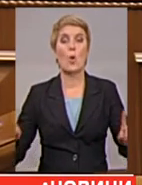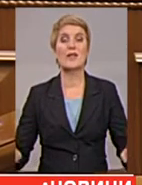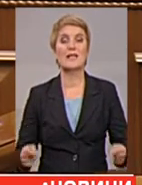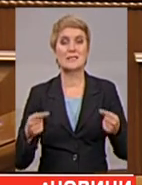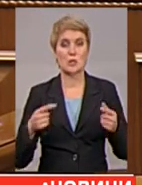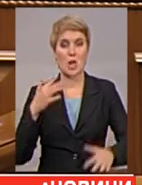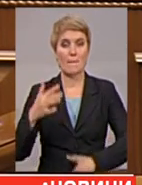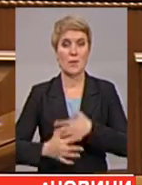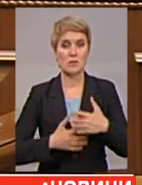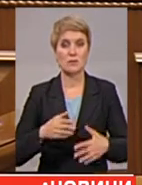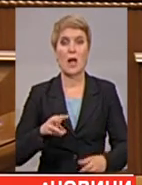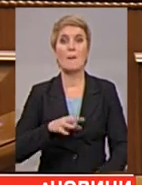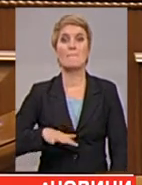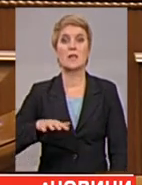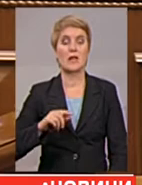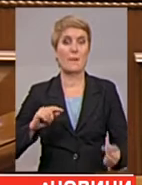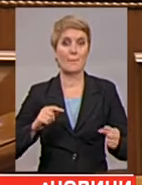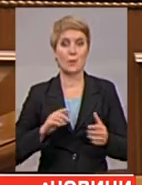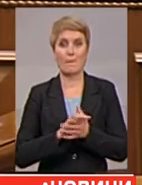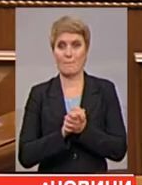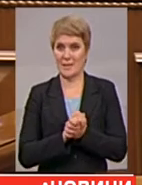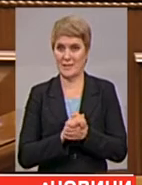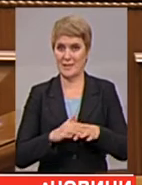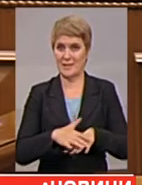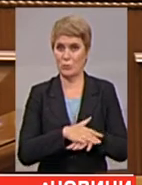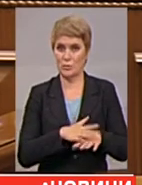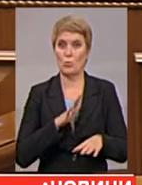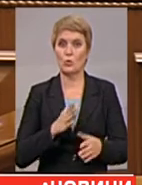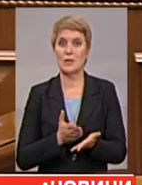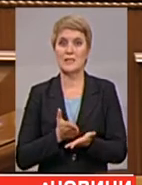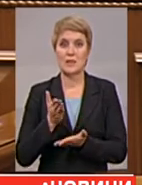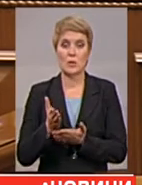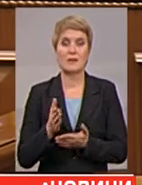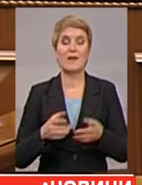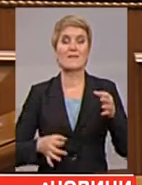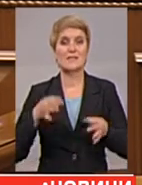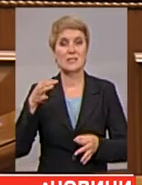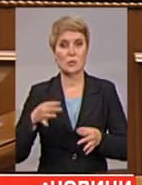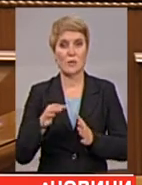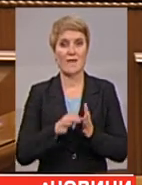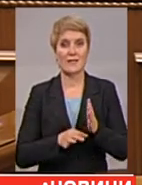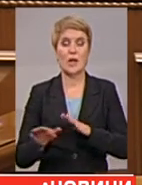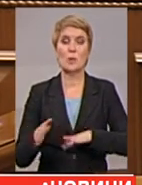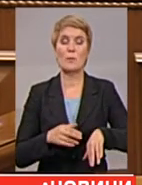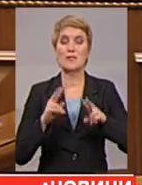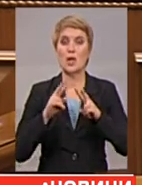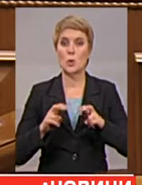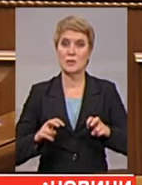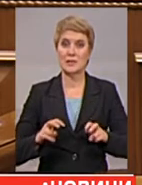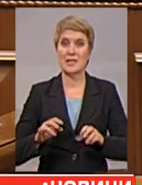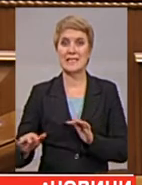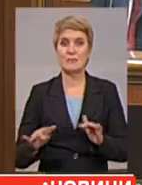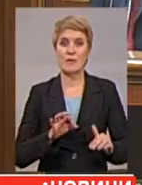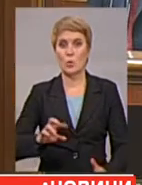організацію безчинств на Майдані проти мирних демонстрантів буде скеровано до суду відразу після розгляду справи про державну